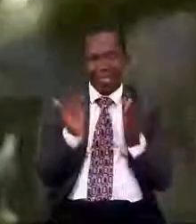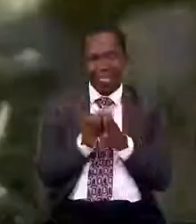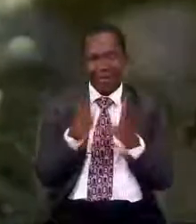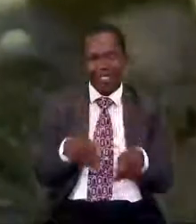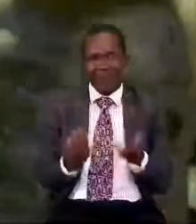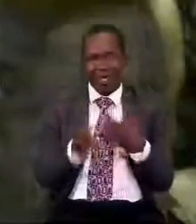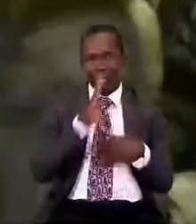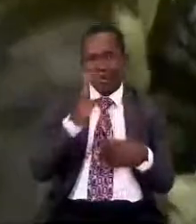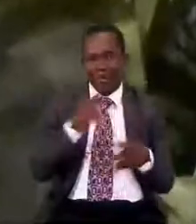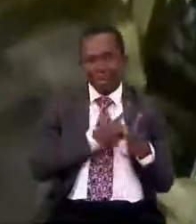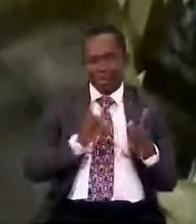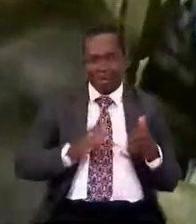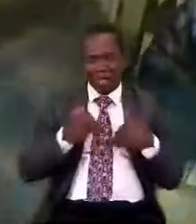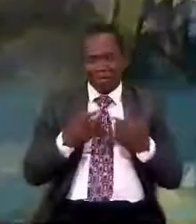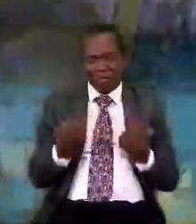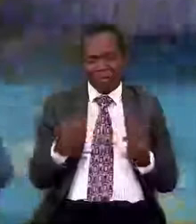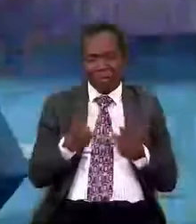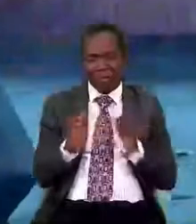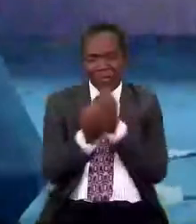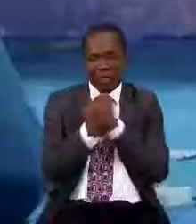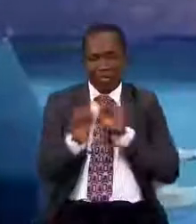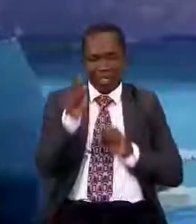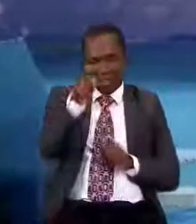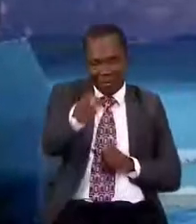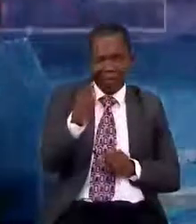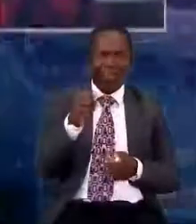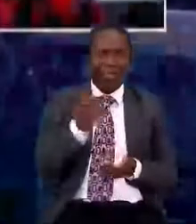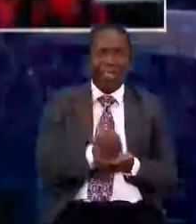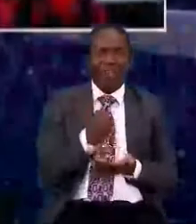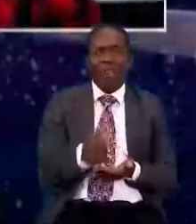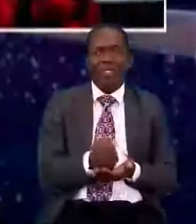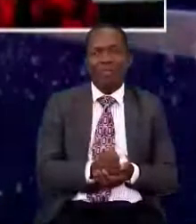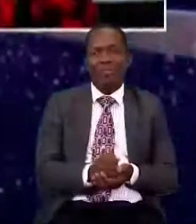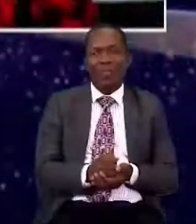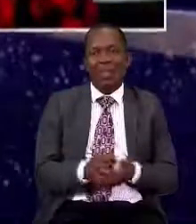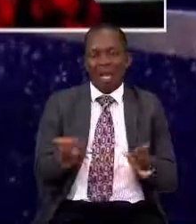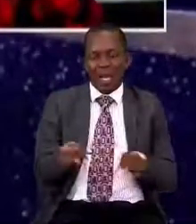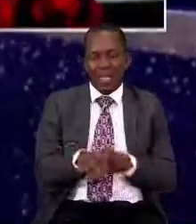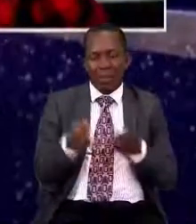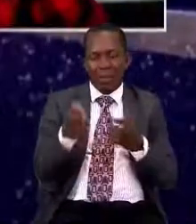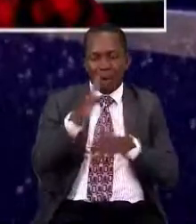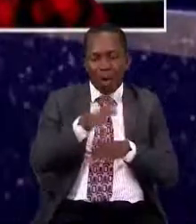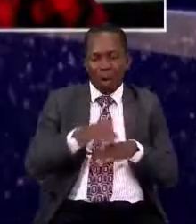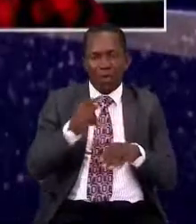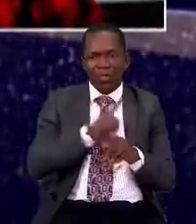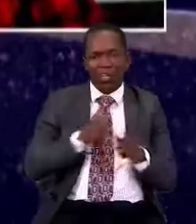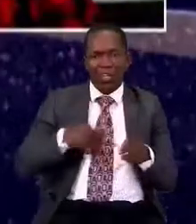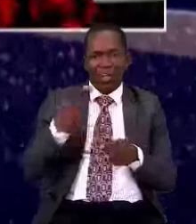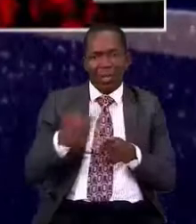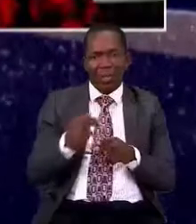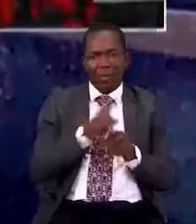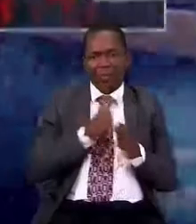sauver. Il est venu pour vous sauver. Alors quiconque invoquera le nom du